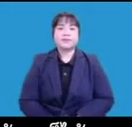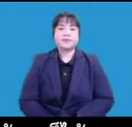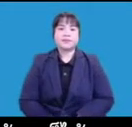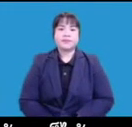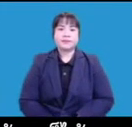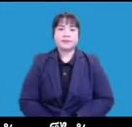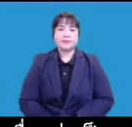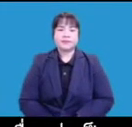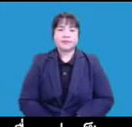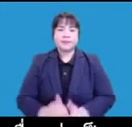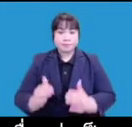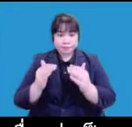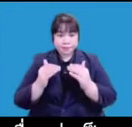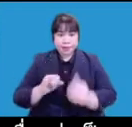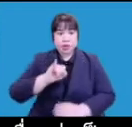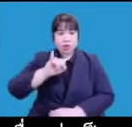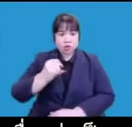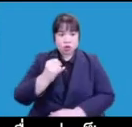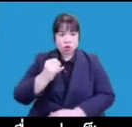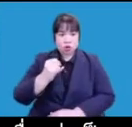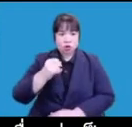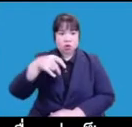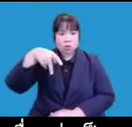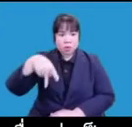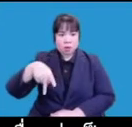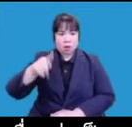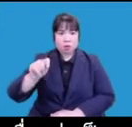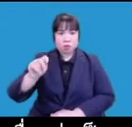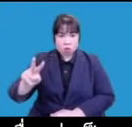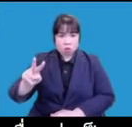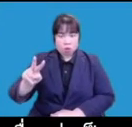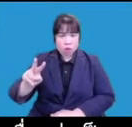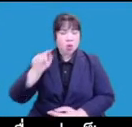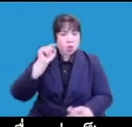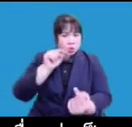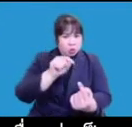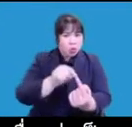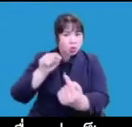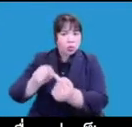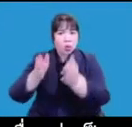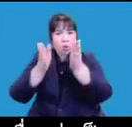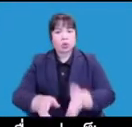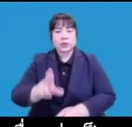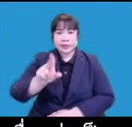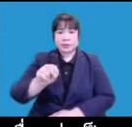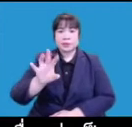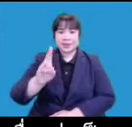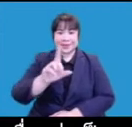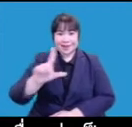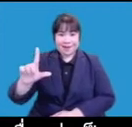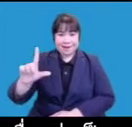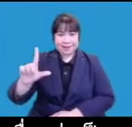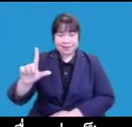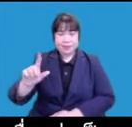อันนี้ขออนุญาตพูดถึงจปทนิดนึงนะครับถ้าไม่มีจปทในงานนี้จะเริ่มลำบากนะครับจปทเนี่ยเข้าถึงคนเกือบประมาณ37ล้านคนนะ